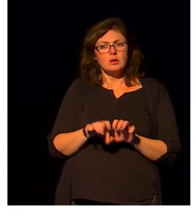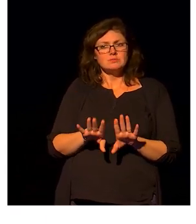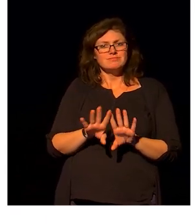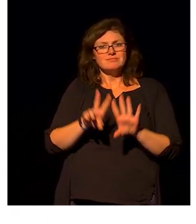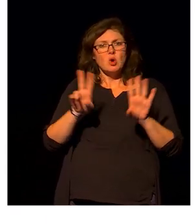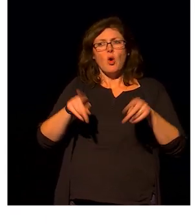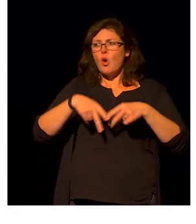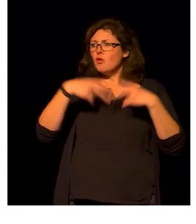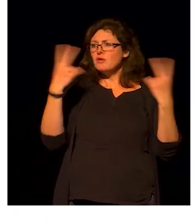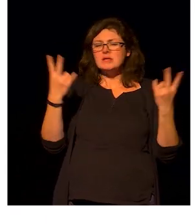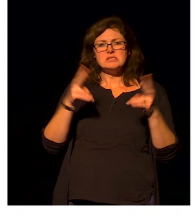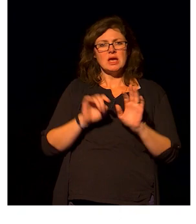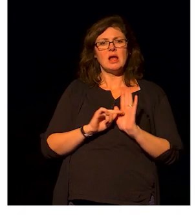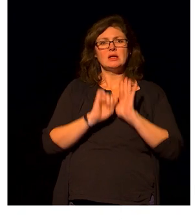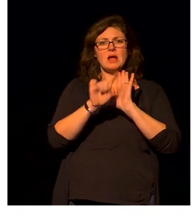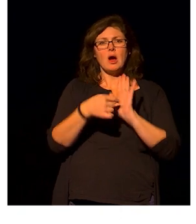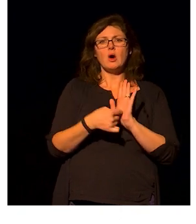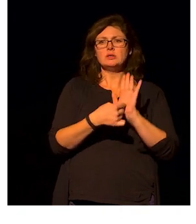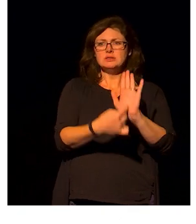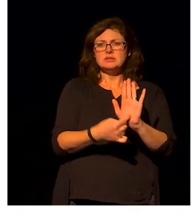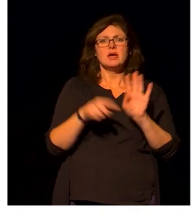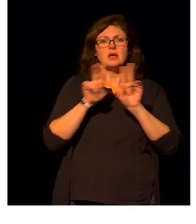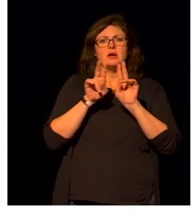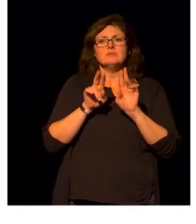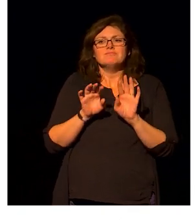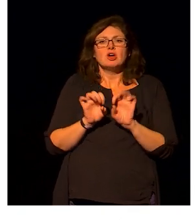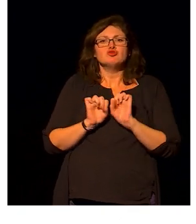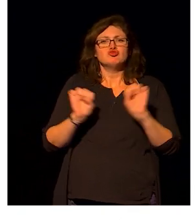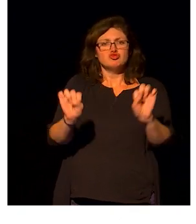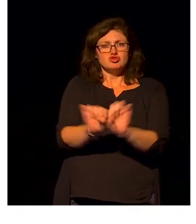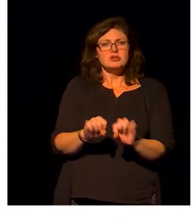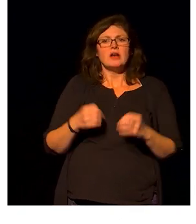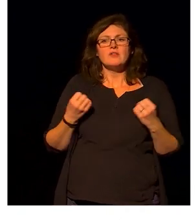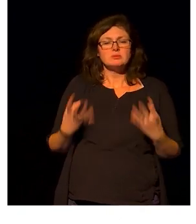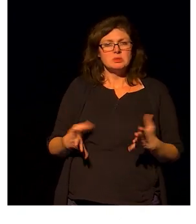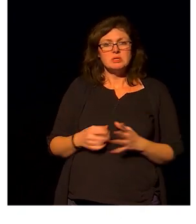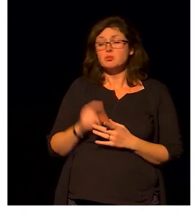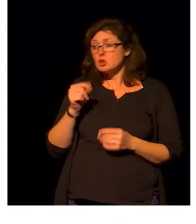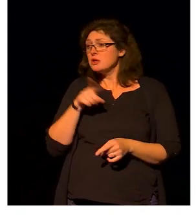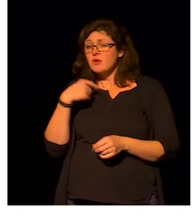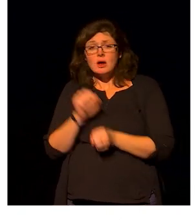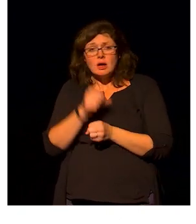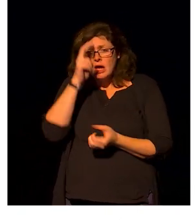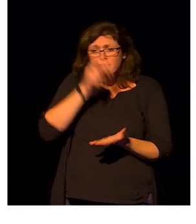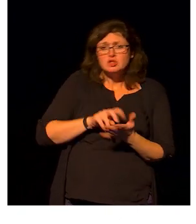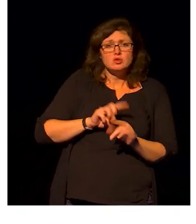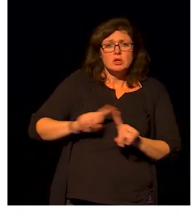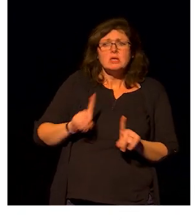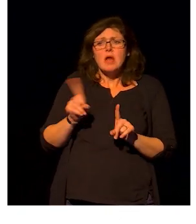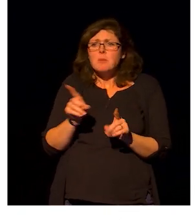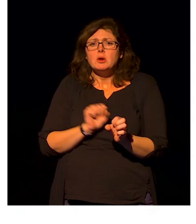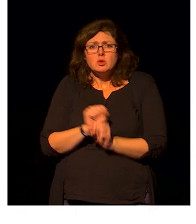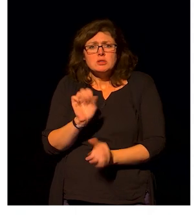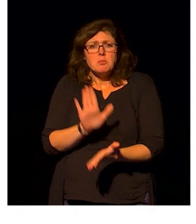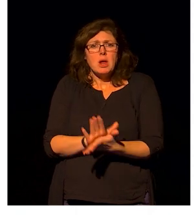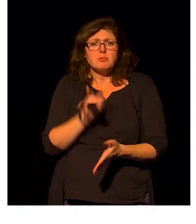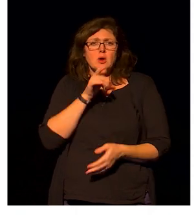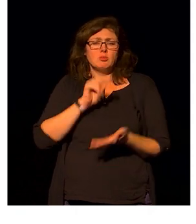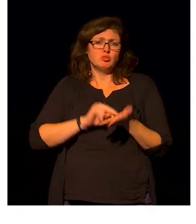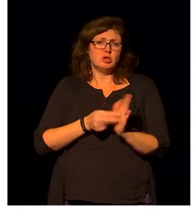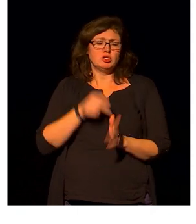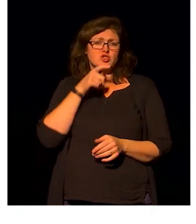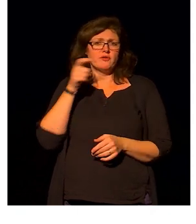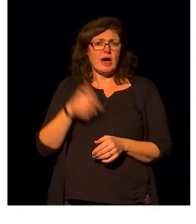wir einverstanden sein, wir können nicht einverstanden sein, wir können dagegen sein, wir können dafür sein, aber es ist eine politische Verantwortung, die